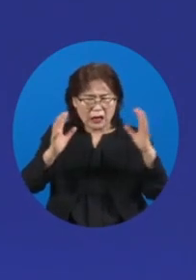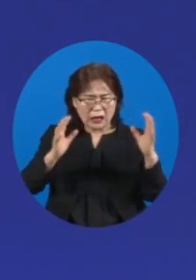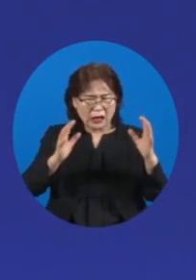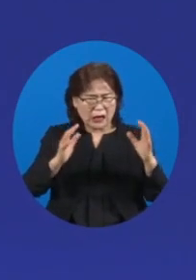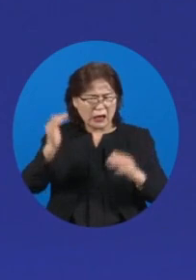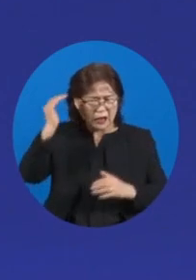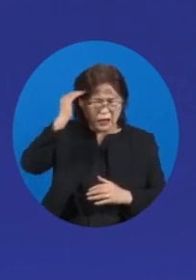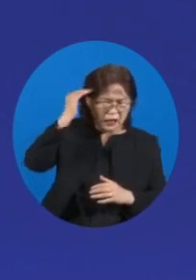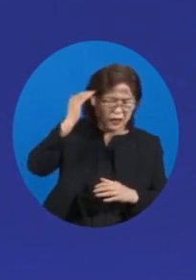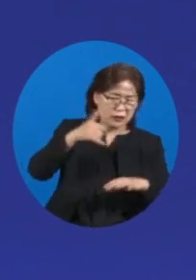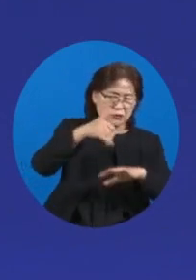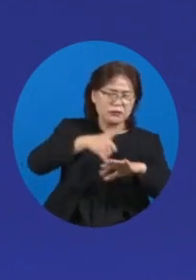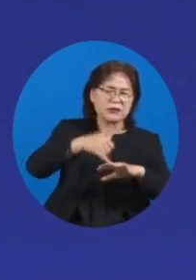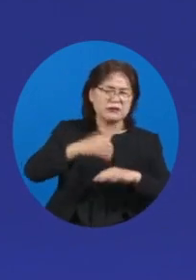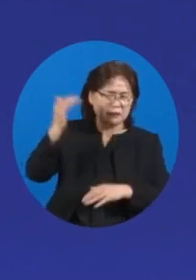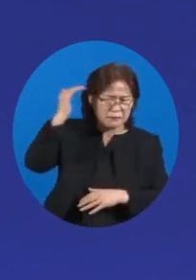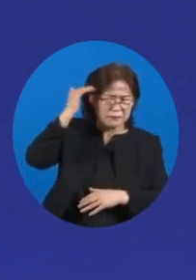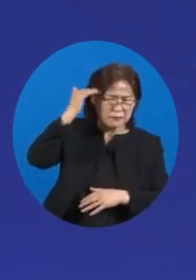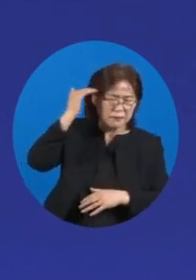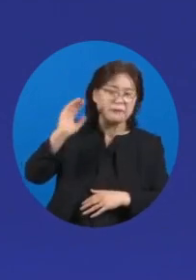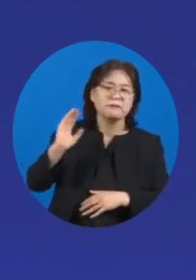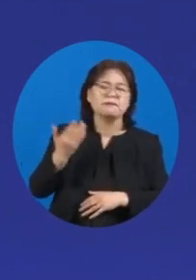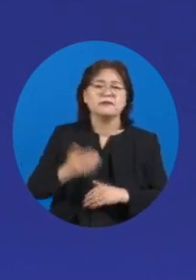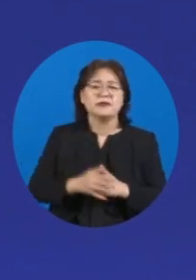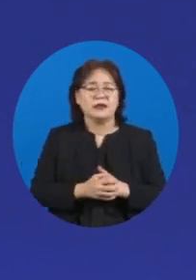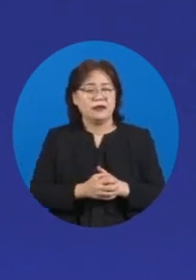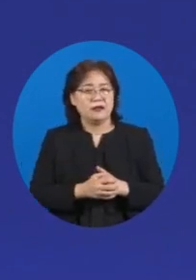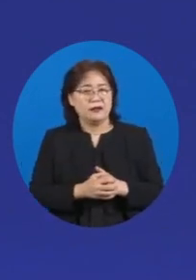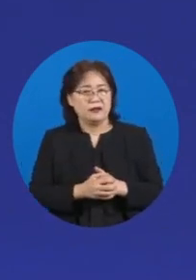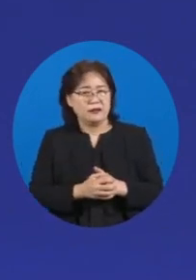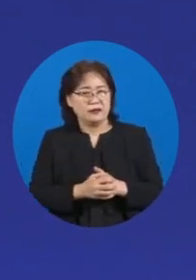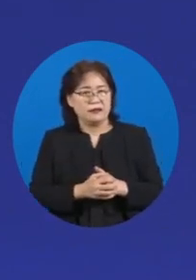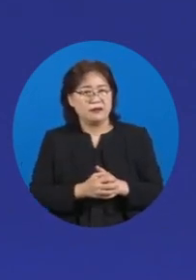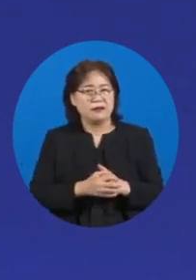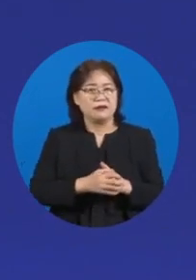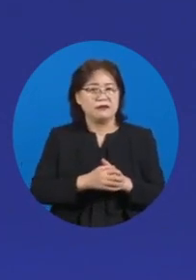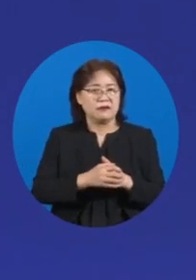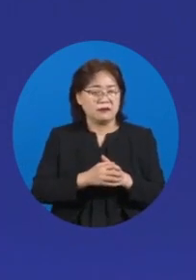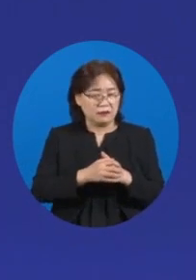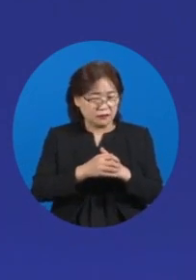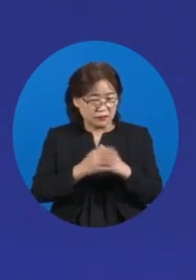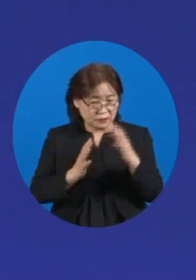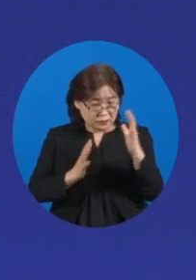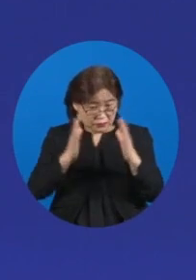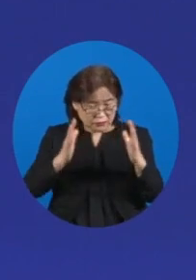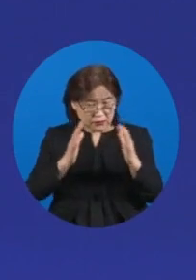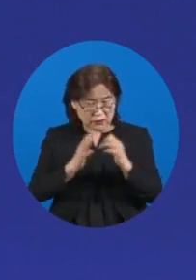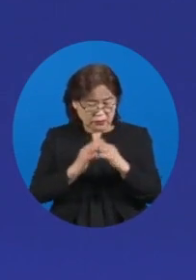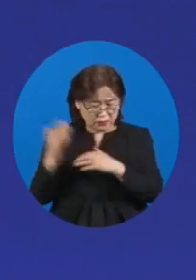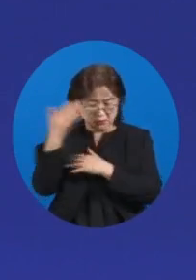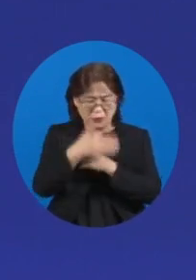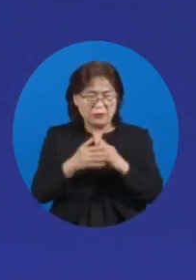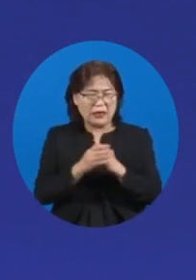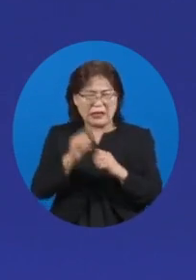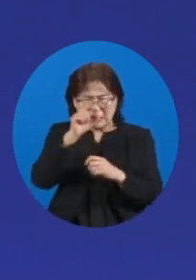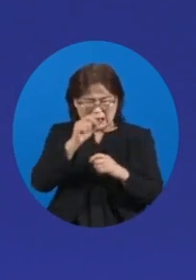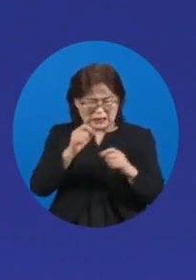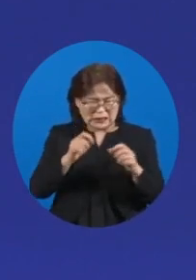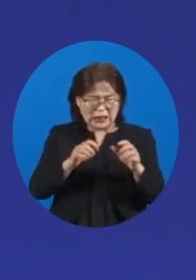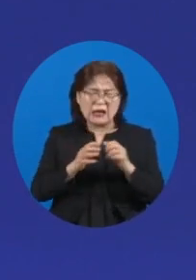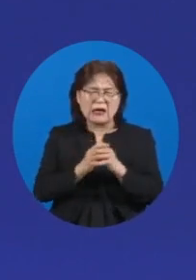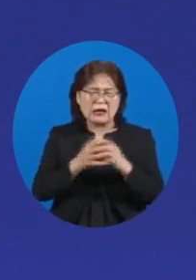장애물이 되는 거잖아요 뿐만 아니라 엉키어 역시 온몸에 가시가 더 다 있습니다 꼭 마치